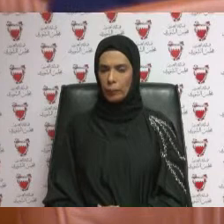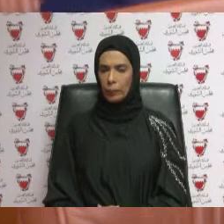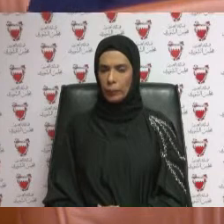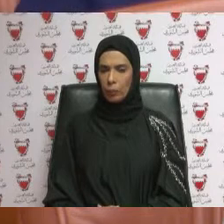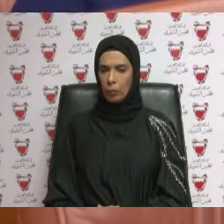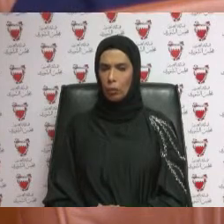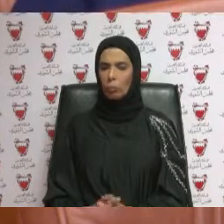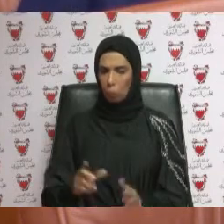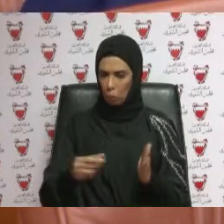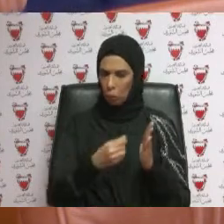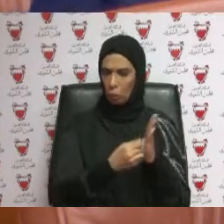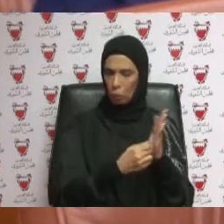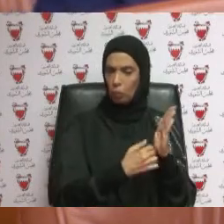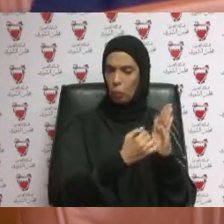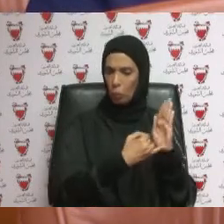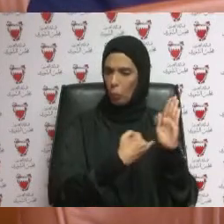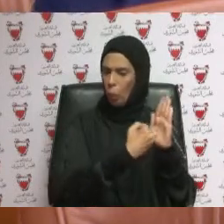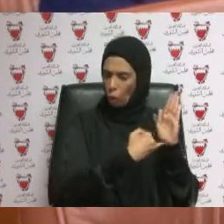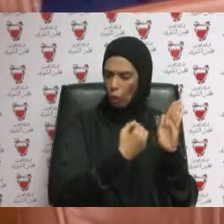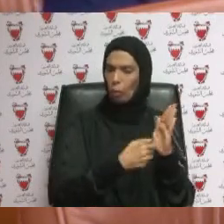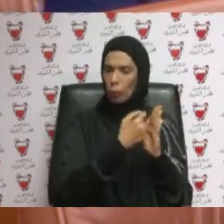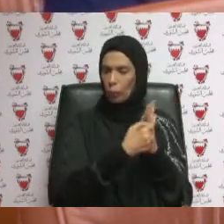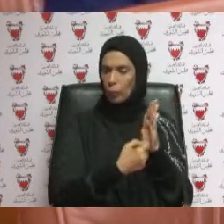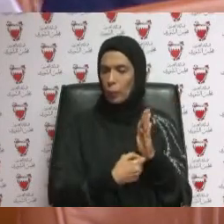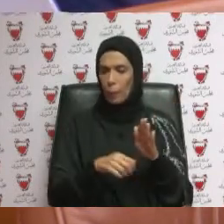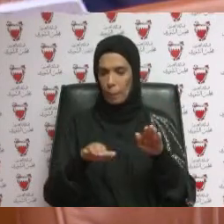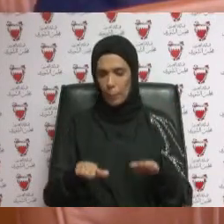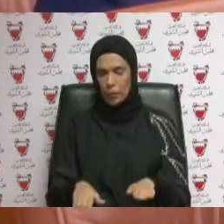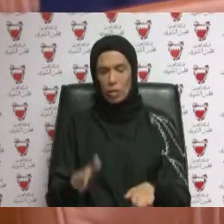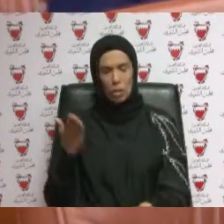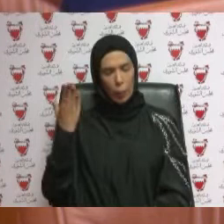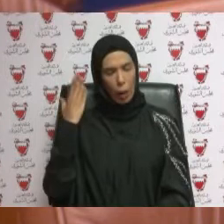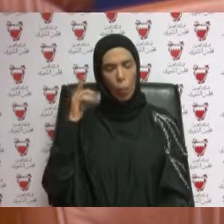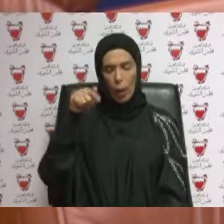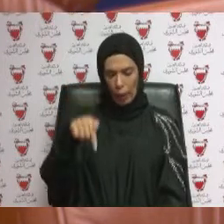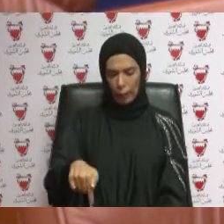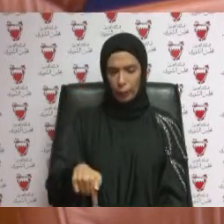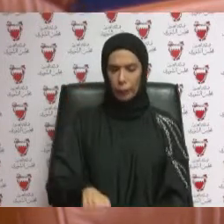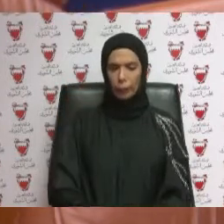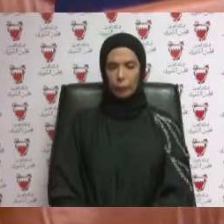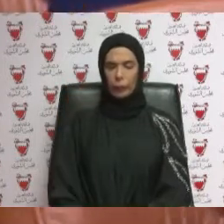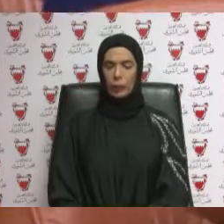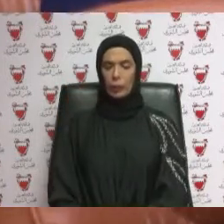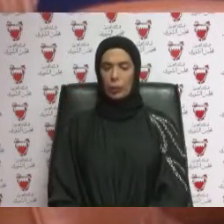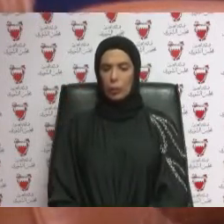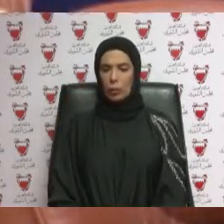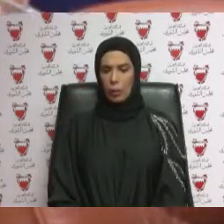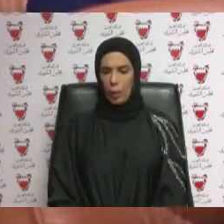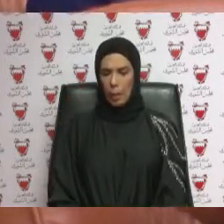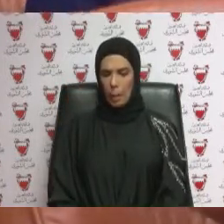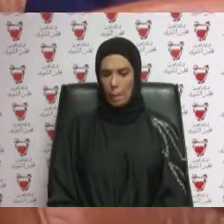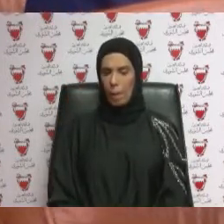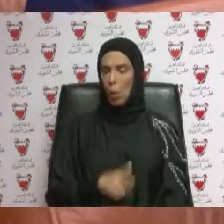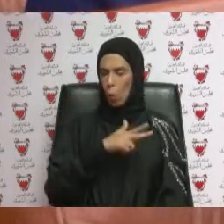جميع الملاحظات سواء لأثارها الأعضاء في الجلسة السابقة أو بالنسبة إلى ملاحظات